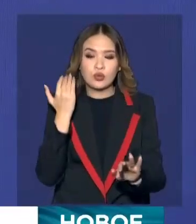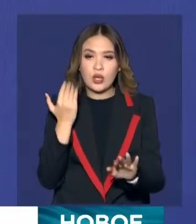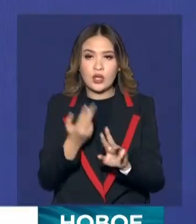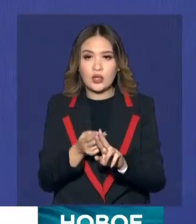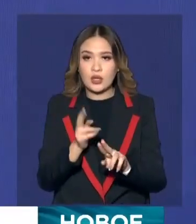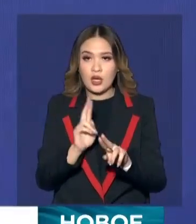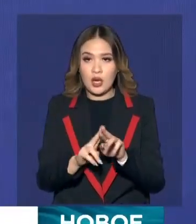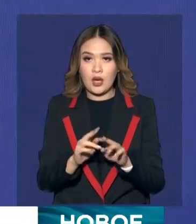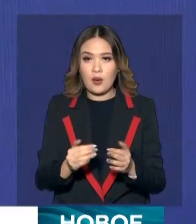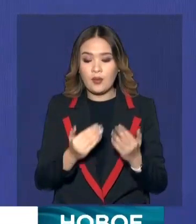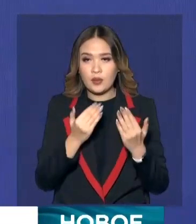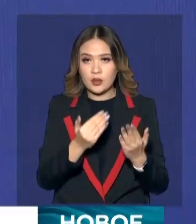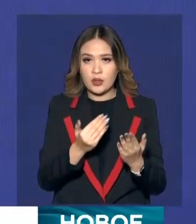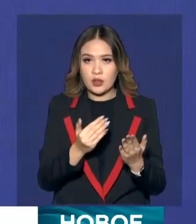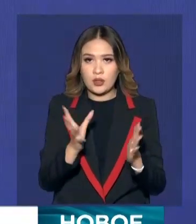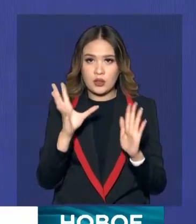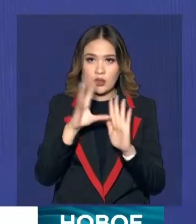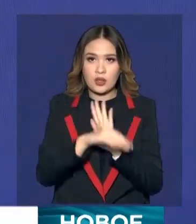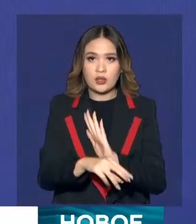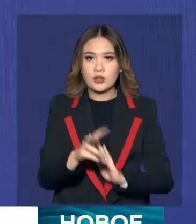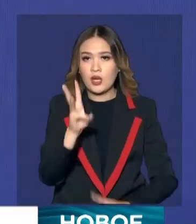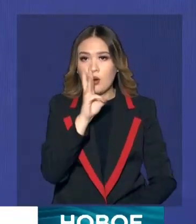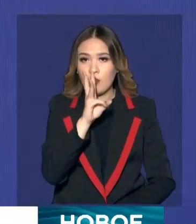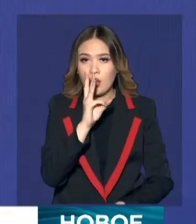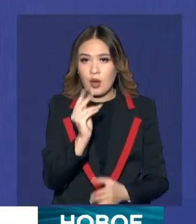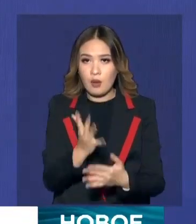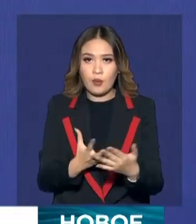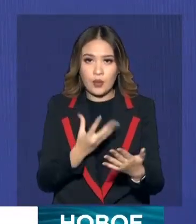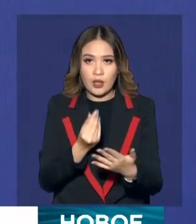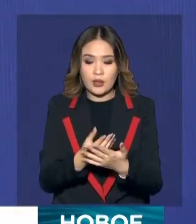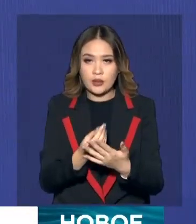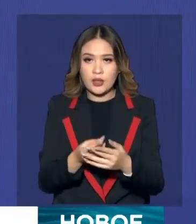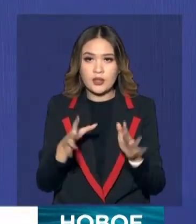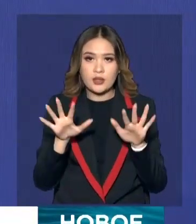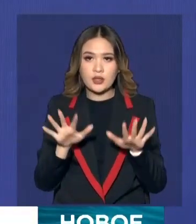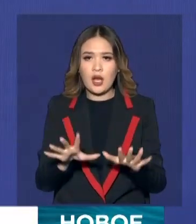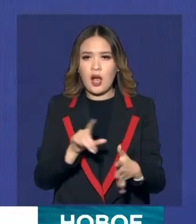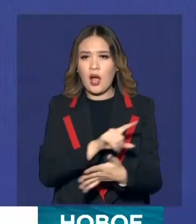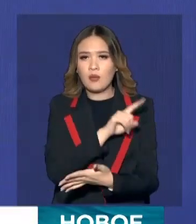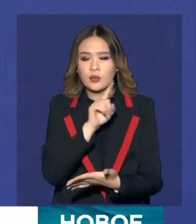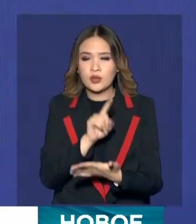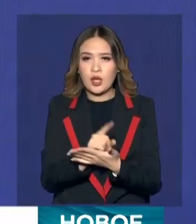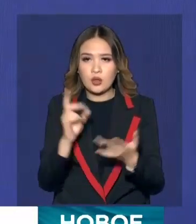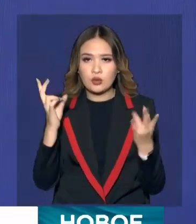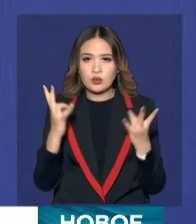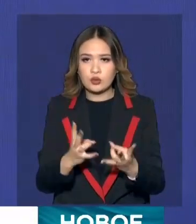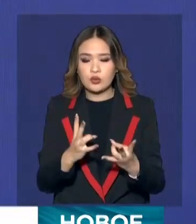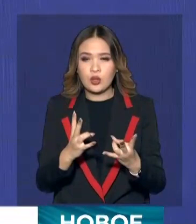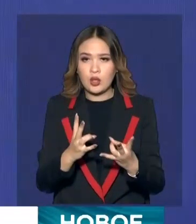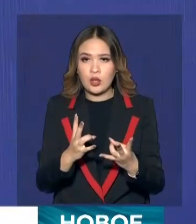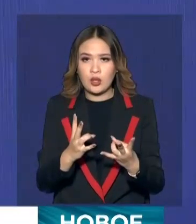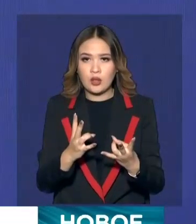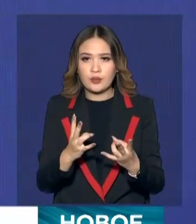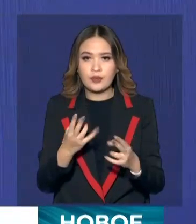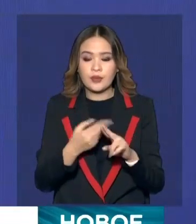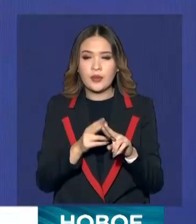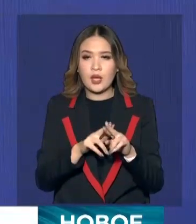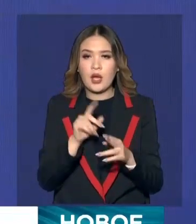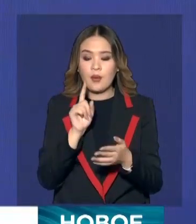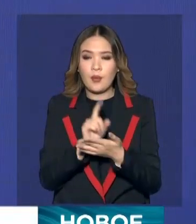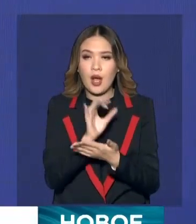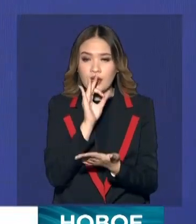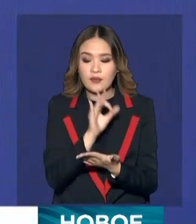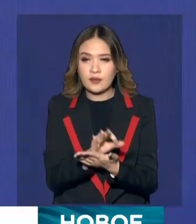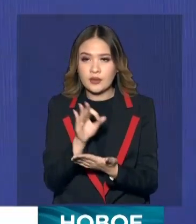он касается не только заработной платы. Здесь обязательно, конечно, дошкольные организации должны